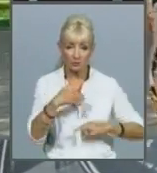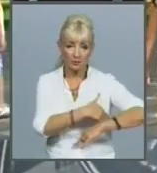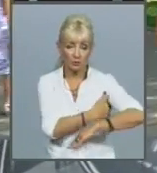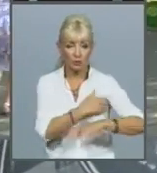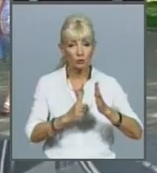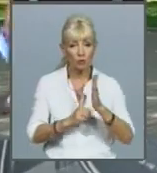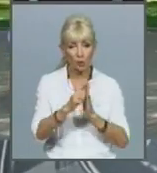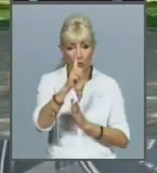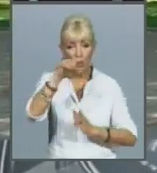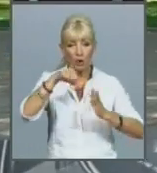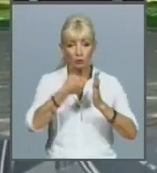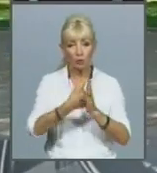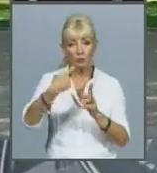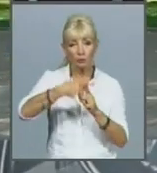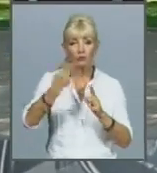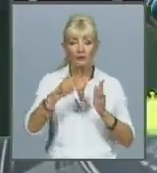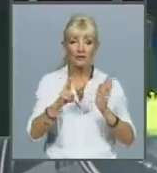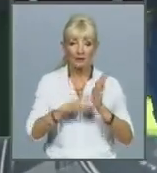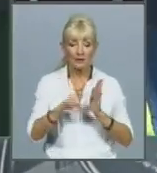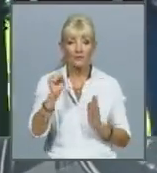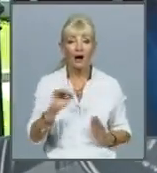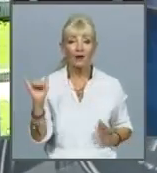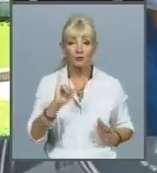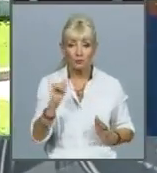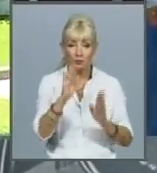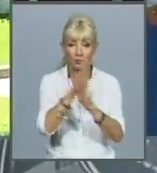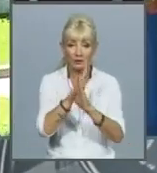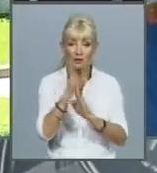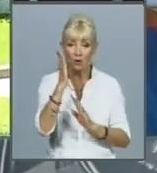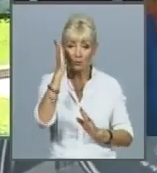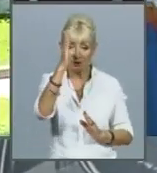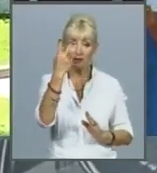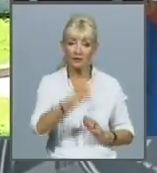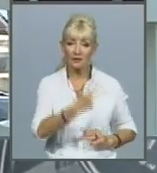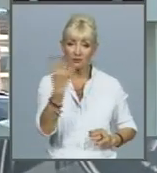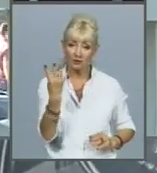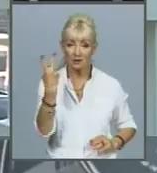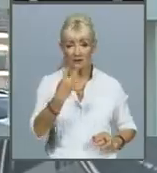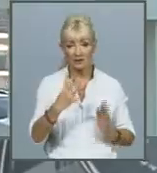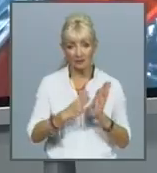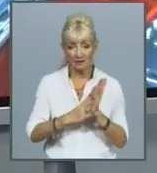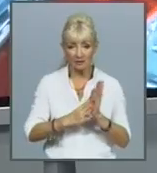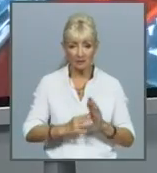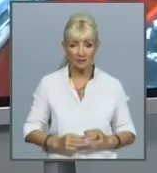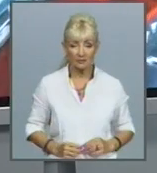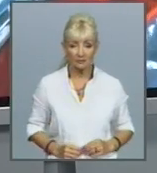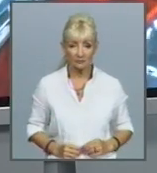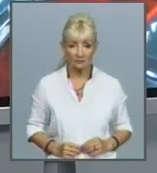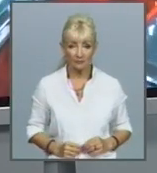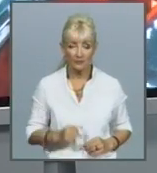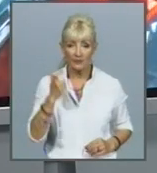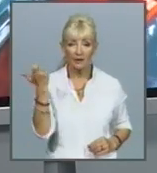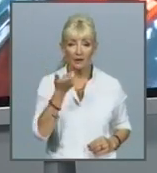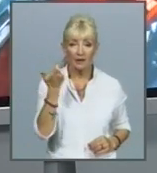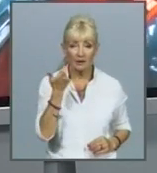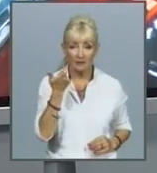термометру підніматиметься до позначки плюс 27, а в суботу синоптики вже прогнозують 24-29.